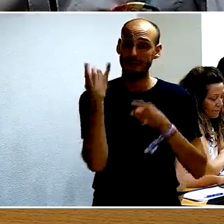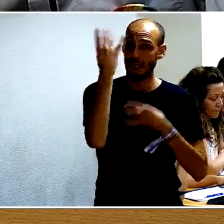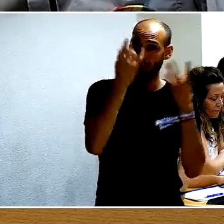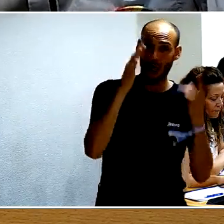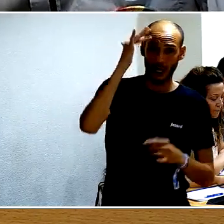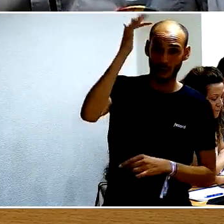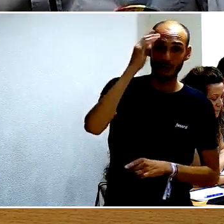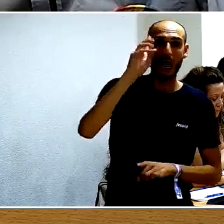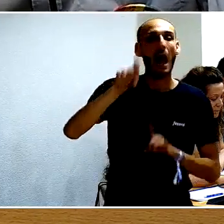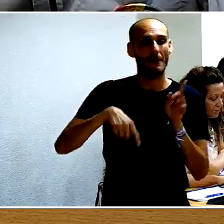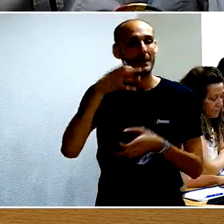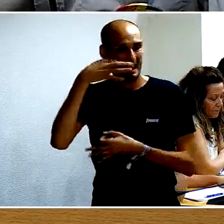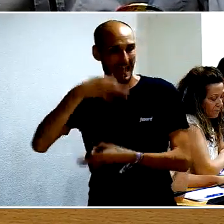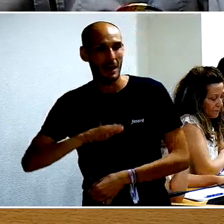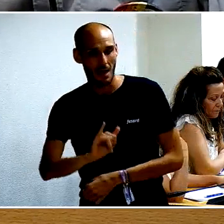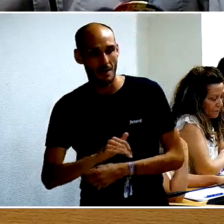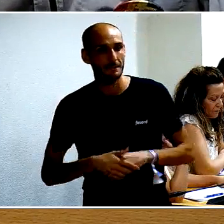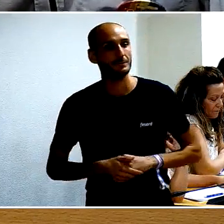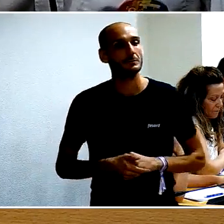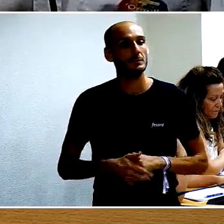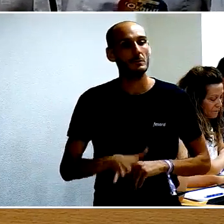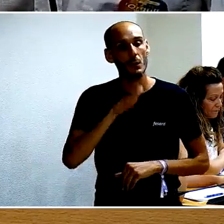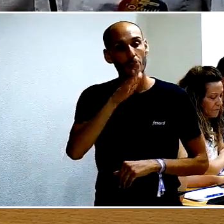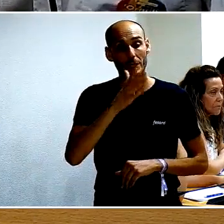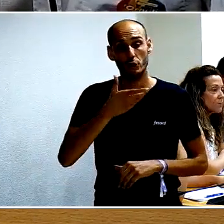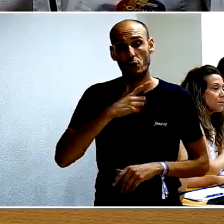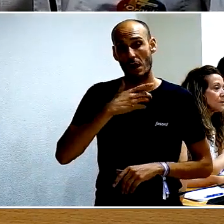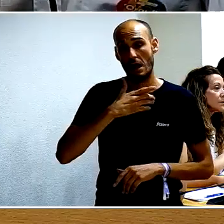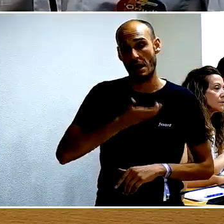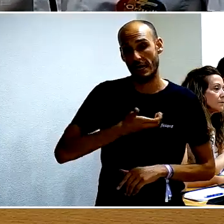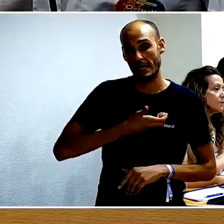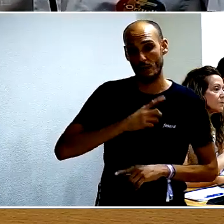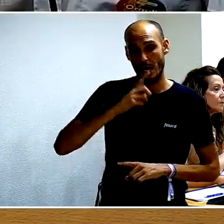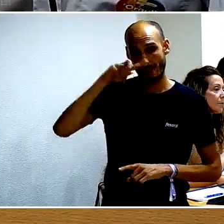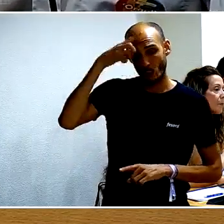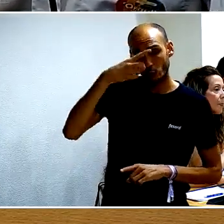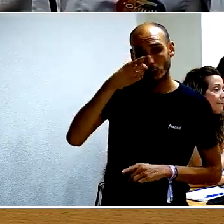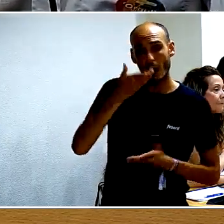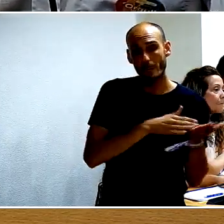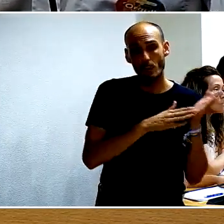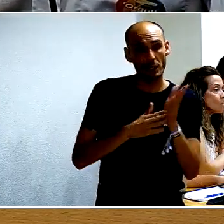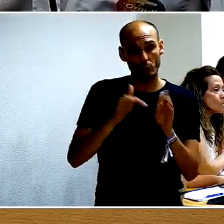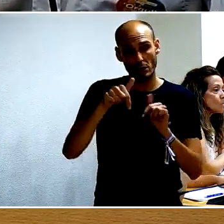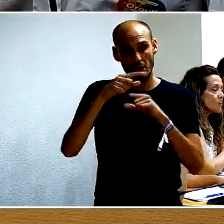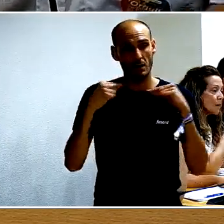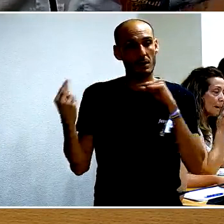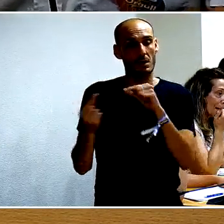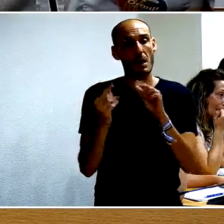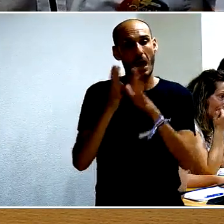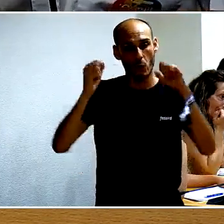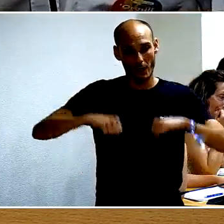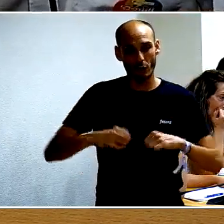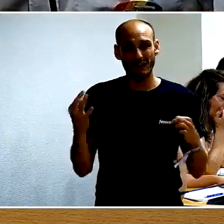reals. És per això que des de la Regidoria de Cultura proposem a aquest plenari el següent acord: